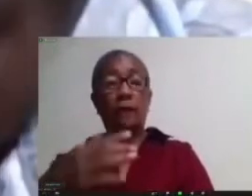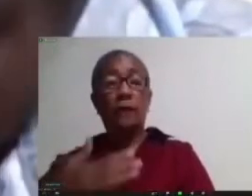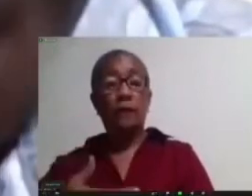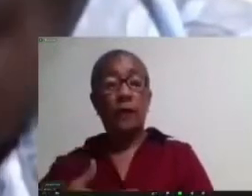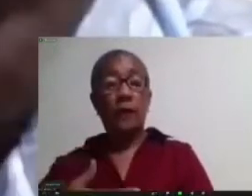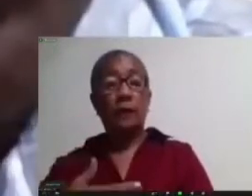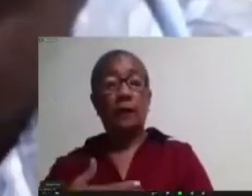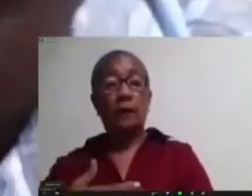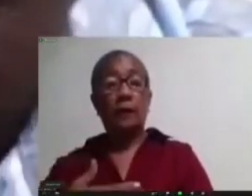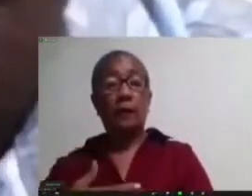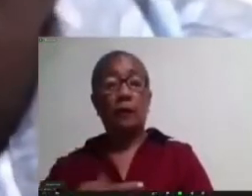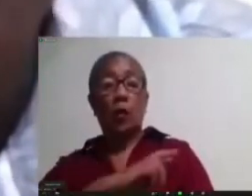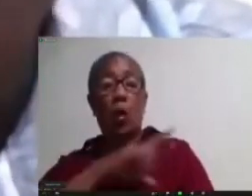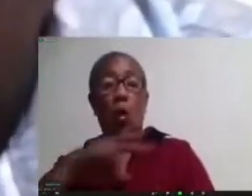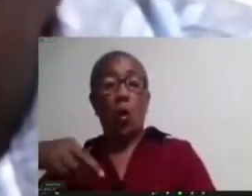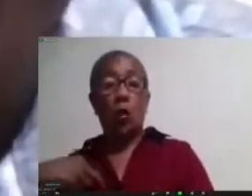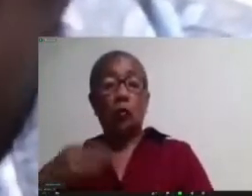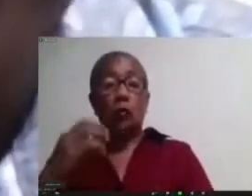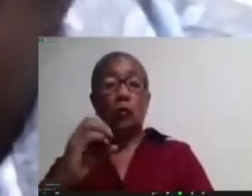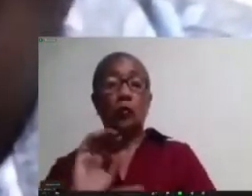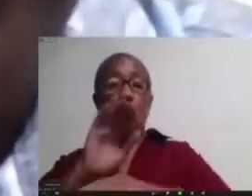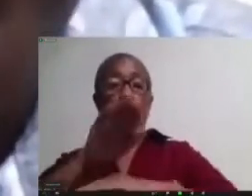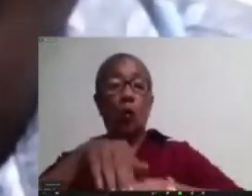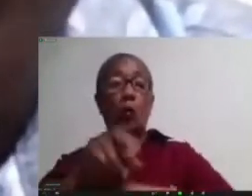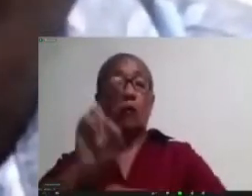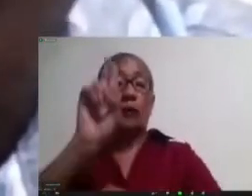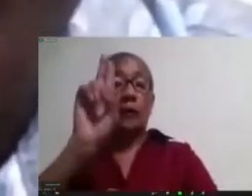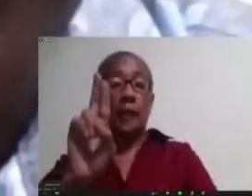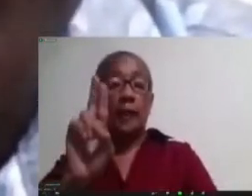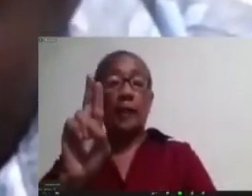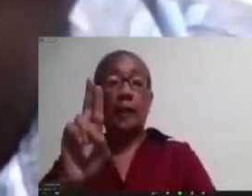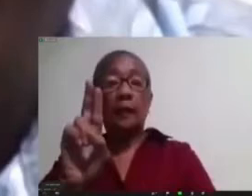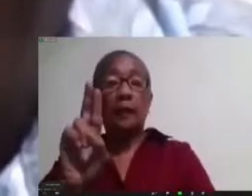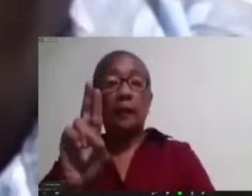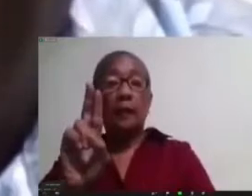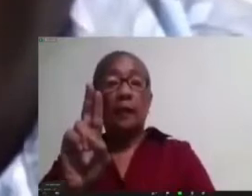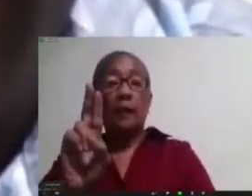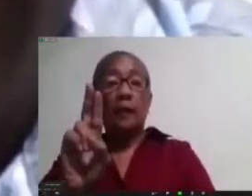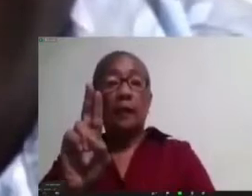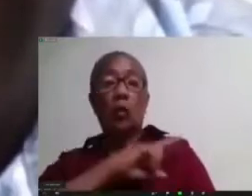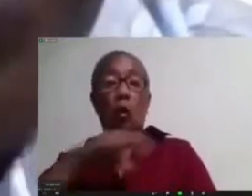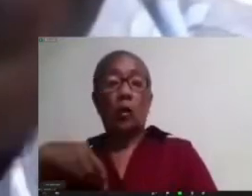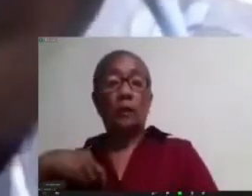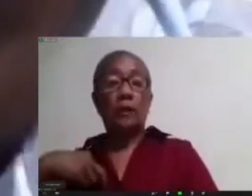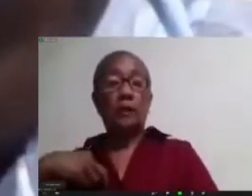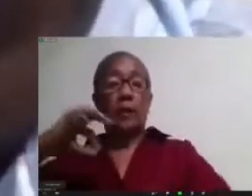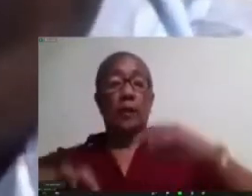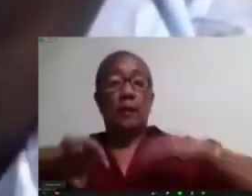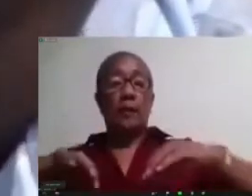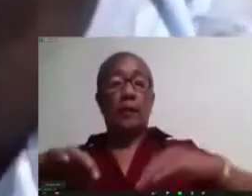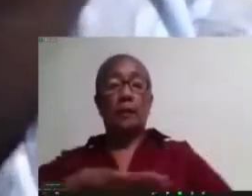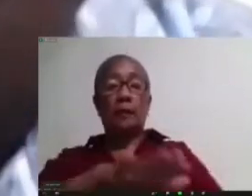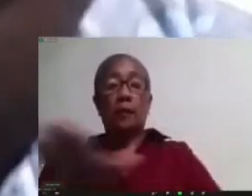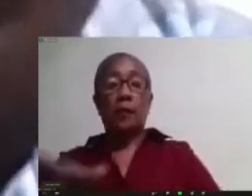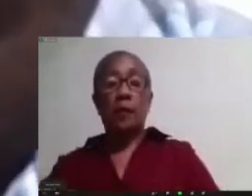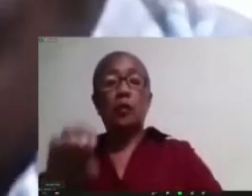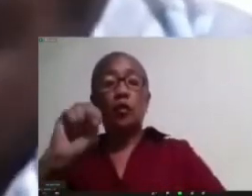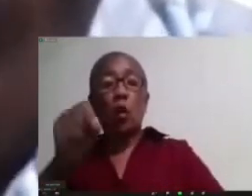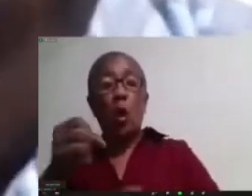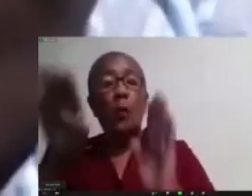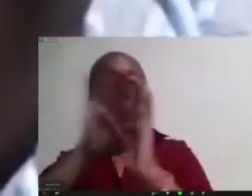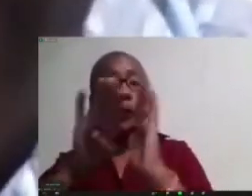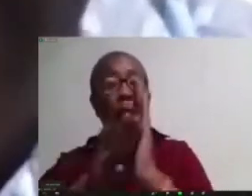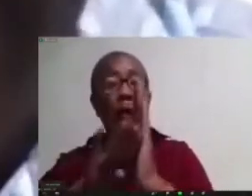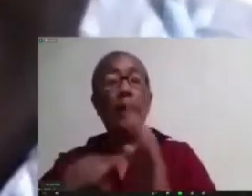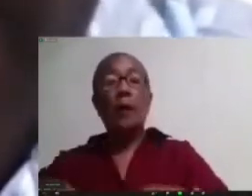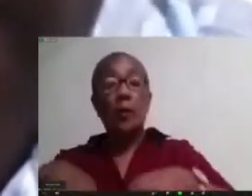overheid is de institutionele capaciteiten van onze ministeries om programma's uit te voeren,